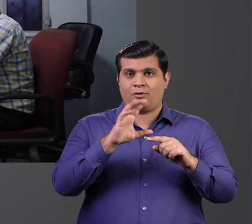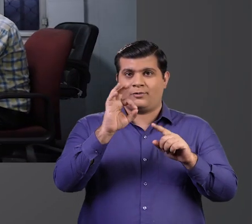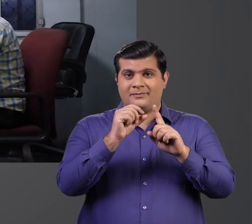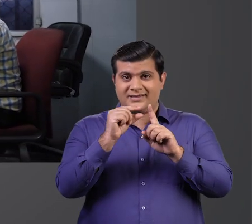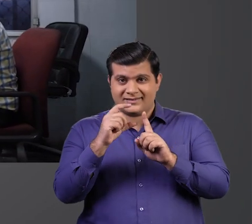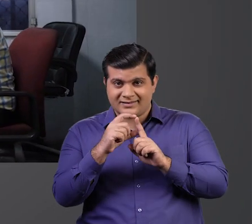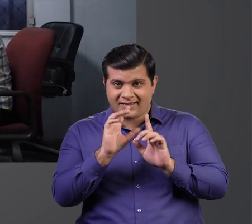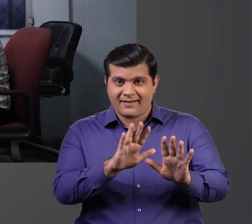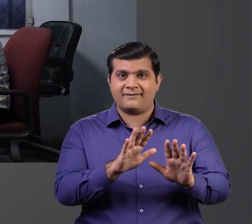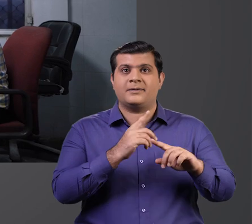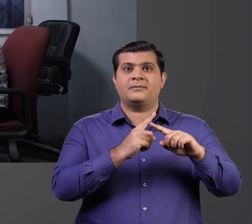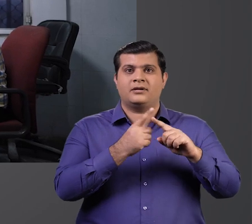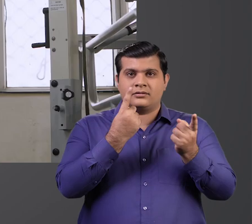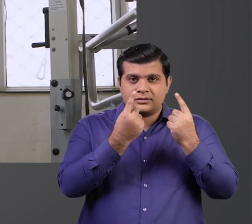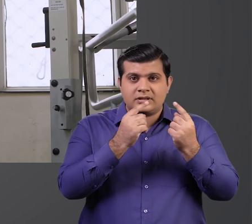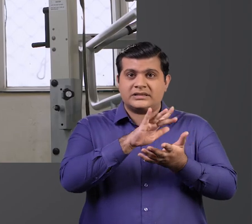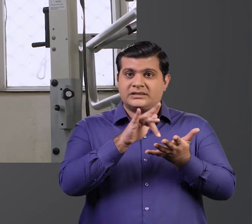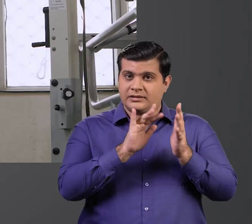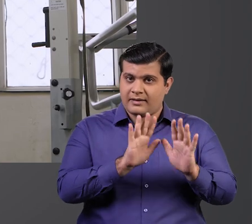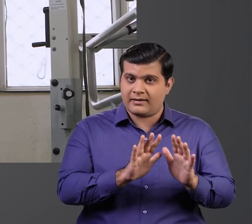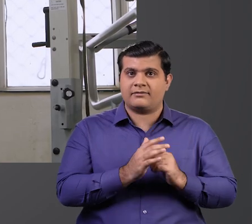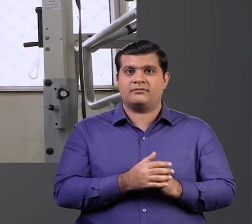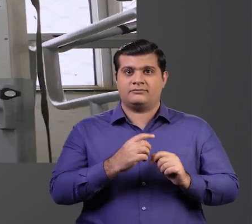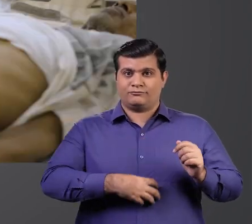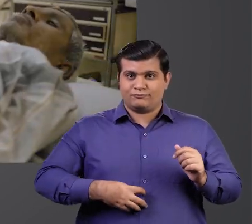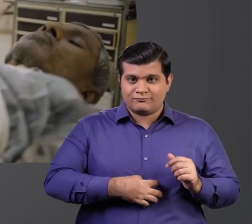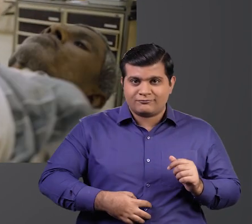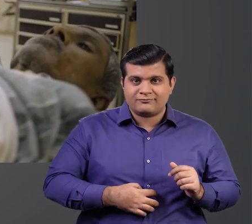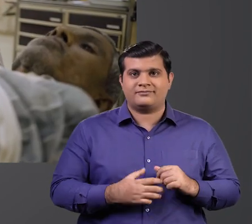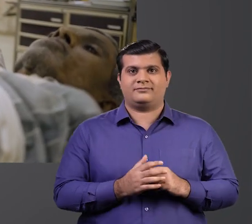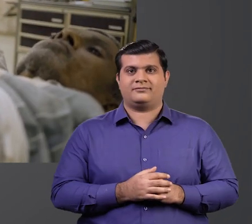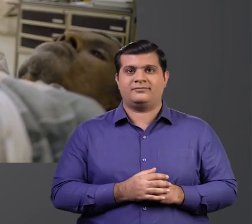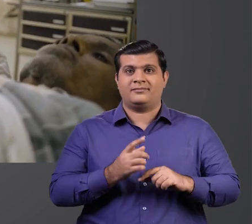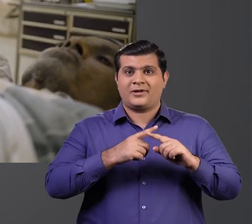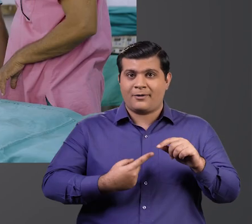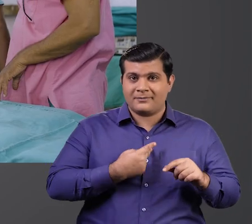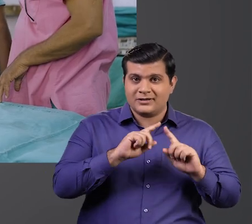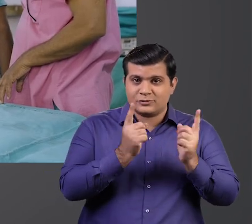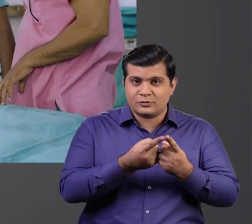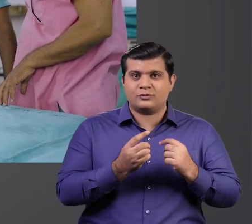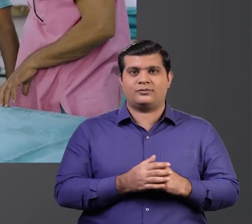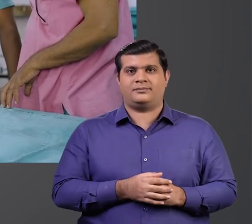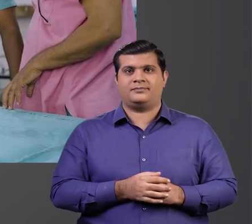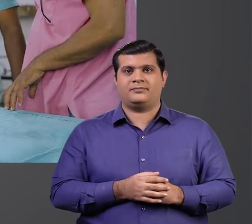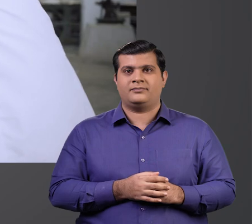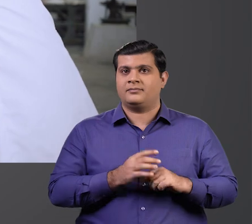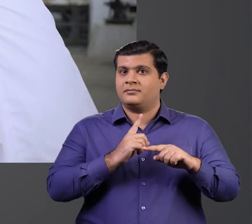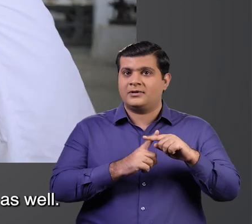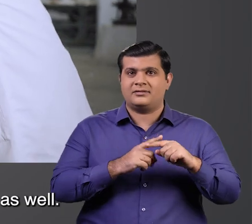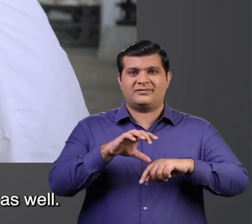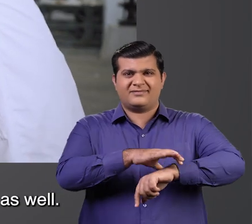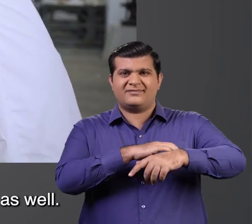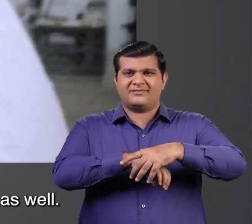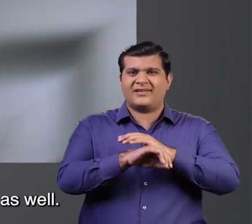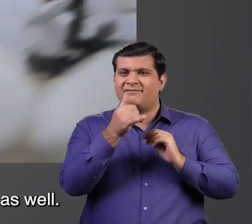यहाँ OPD सेवाओं के अलावा डायग्नोस्टिक सेंटर, अल्ट्रासाउंड, ऑपरेशन थिएटर